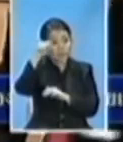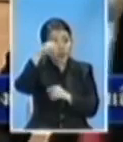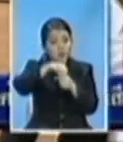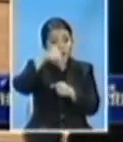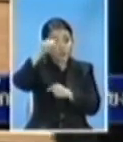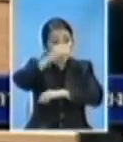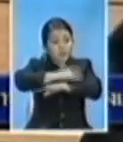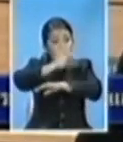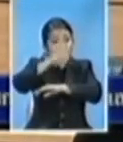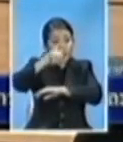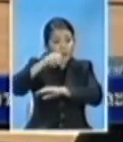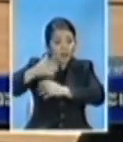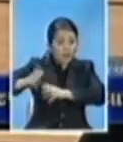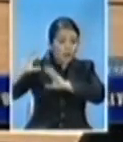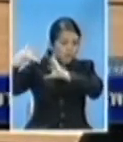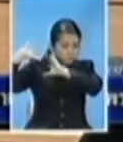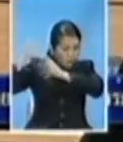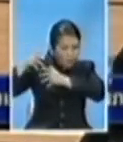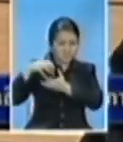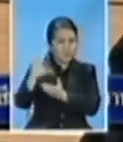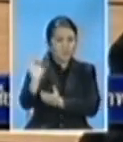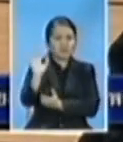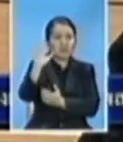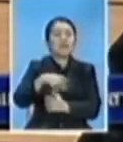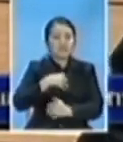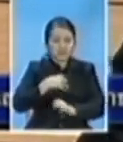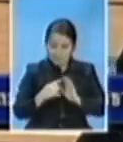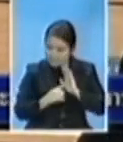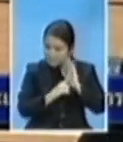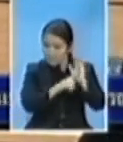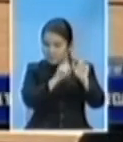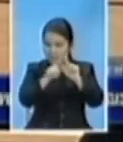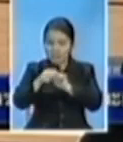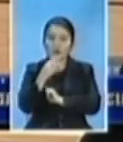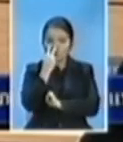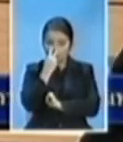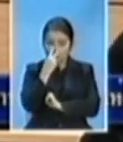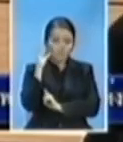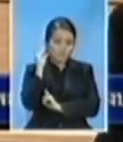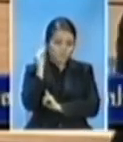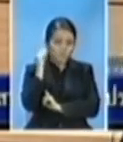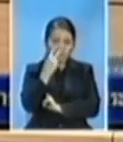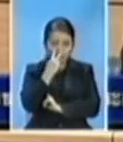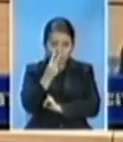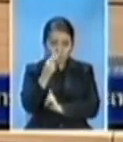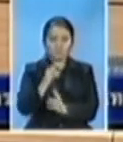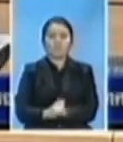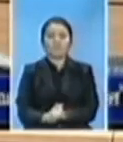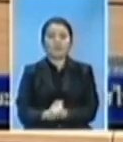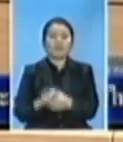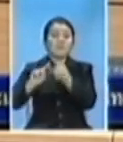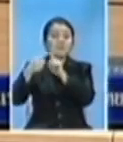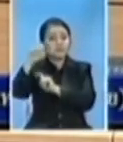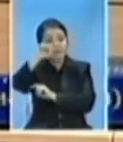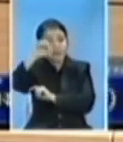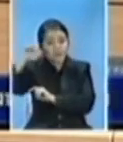ที่ผมพูดอย่างนี้ไม่อยากมาลื้อฟื้นแต่เดี๋ยวผมจะมีข้อเสนอดีๆเมื่อกี้เพื่อนสมาชิกบอกว่าจะตัดง